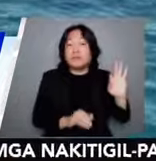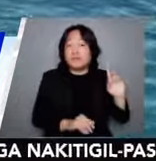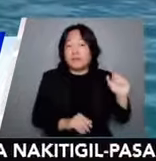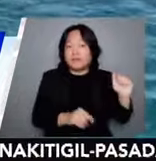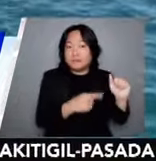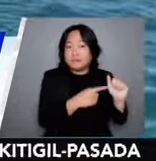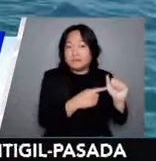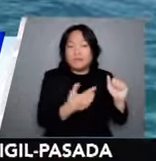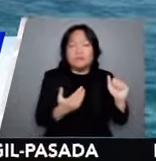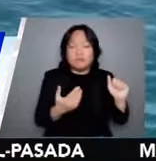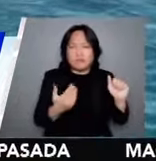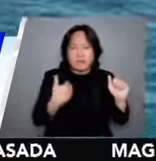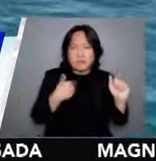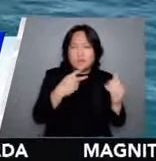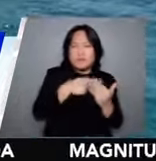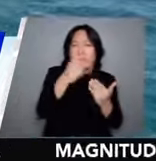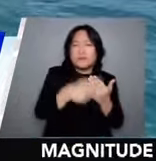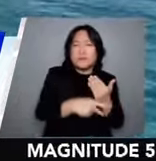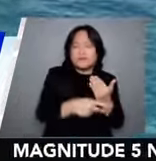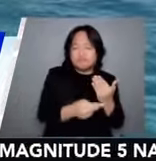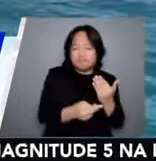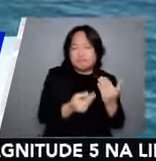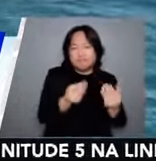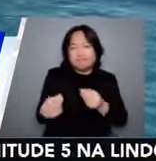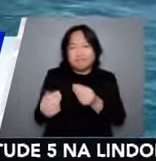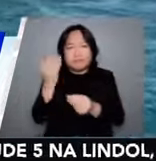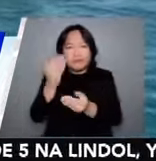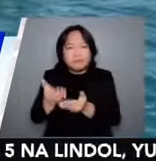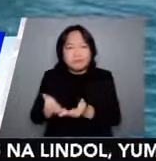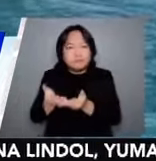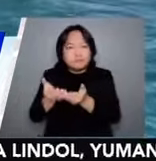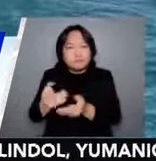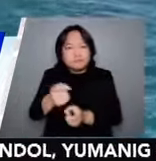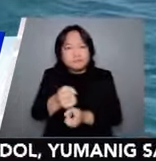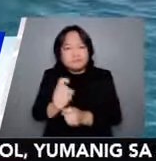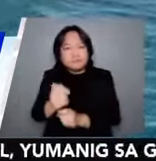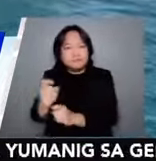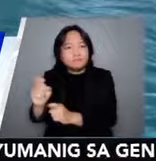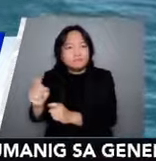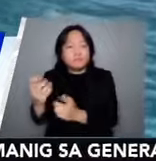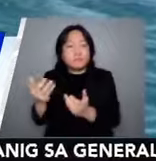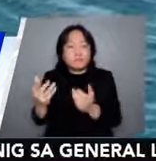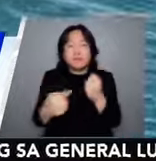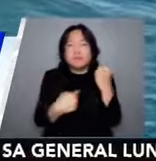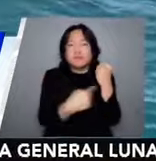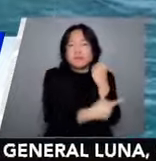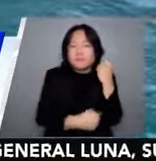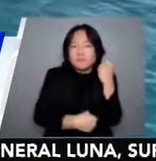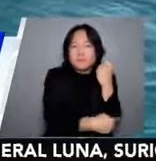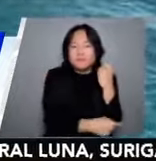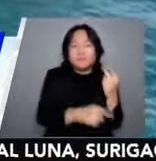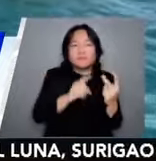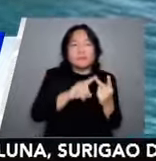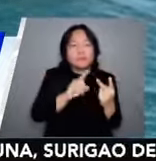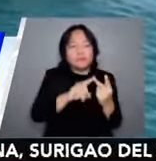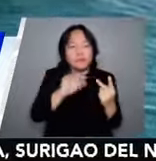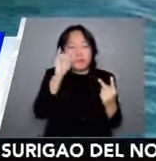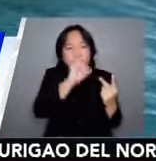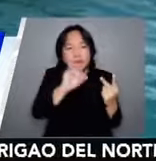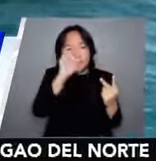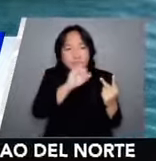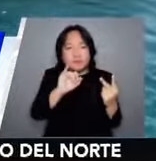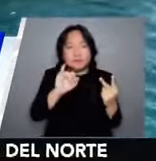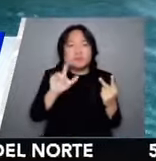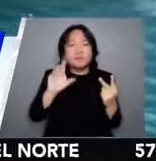mga bangkang pangisda at barko sa mga mangingisda mula Zambales at Ilocos. Magbibigay rin ng fuel subsidy ang